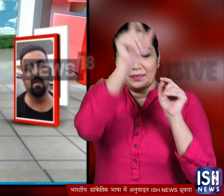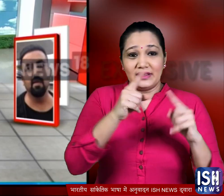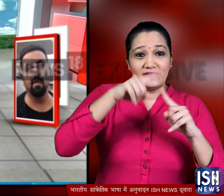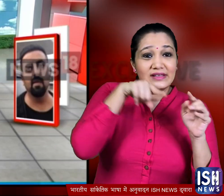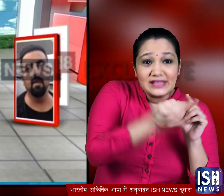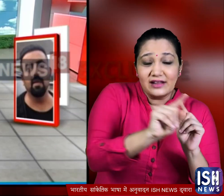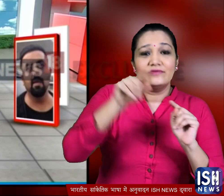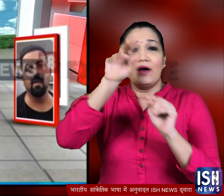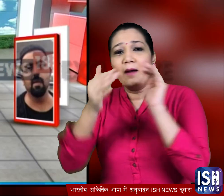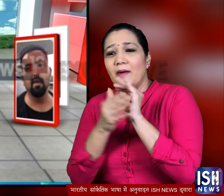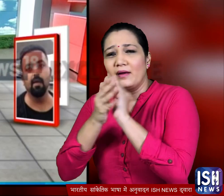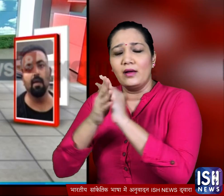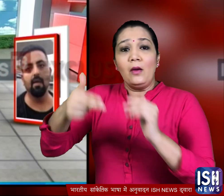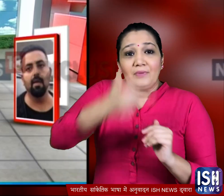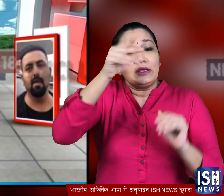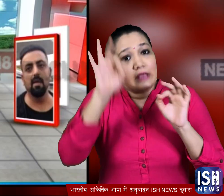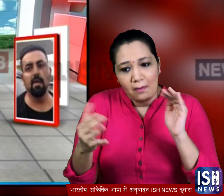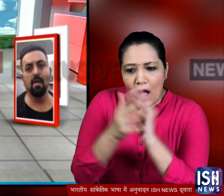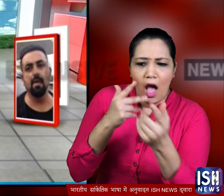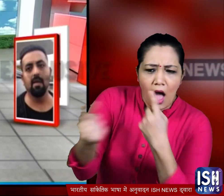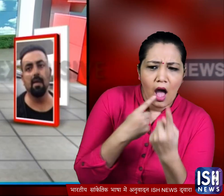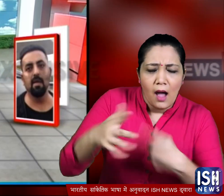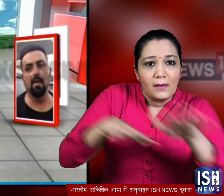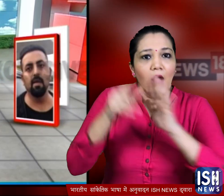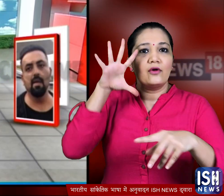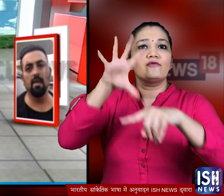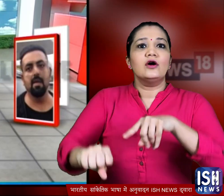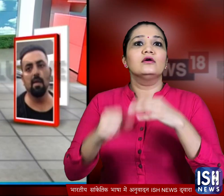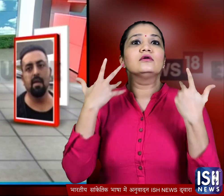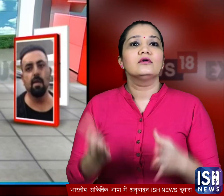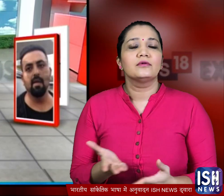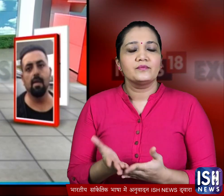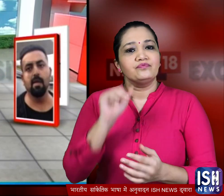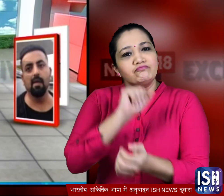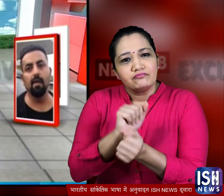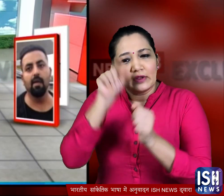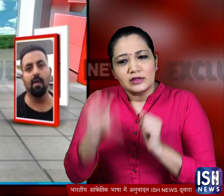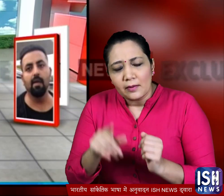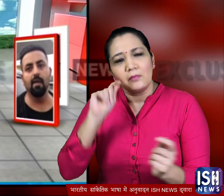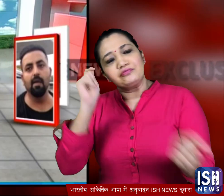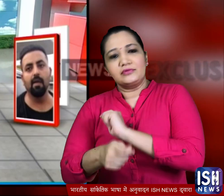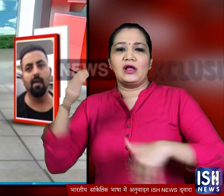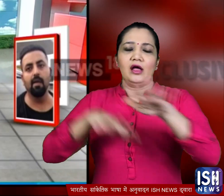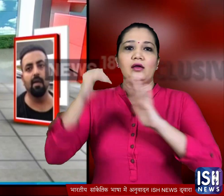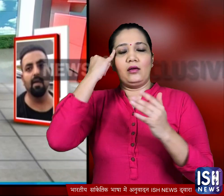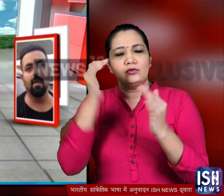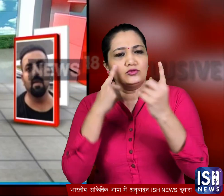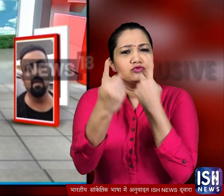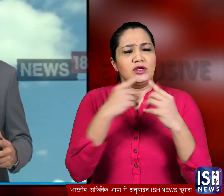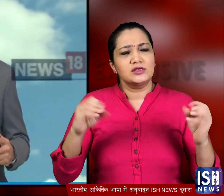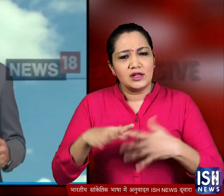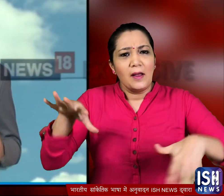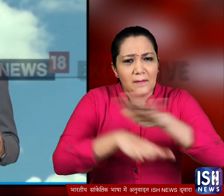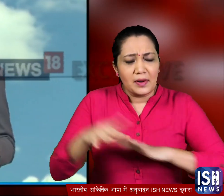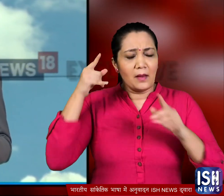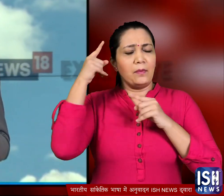साथ प्लानिंग करता दिखा जिन्होंने उस पर फायरिंग की थी। पुलिस ने जांच की दिशा यही फुटेज देखने के बाद बदली और